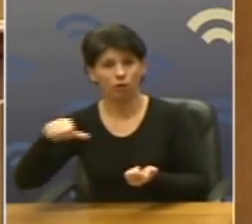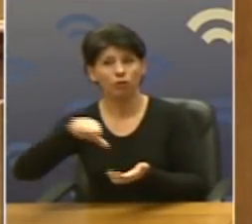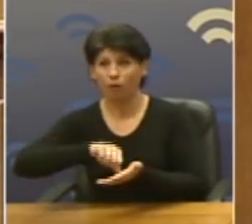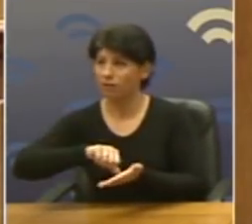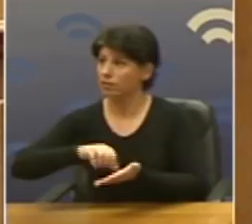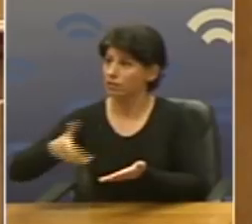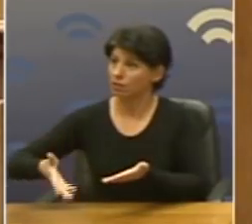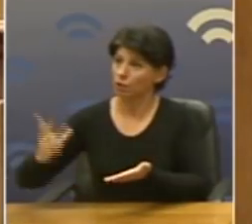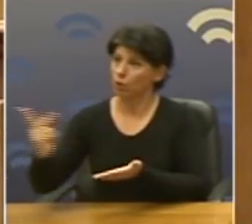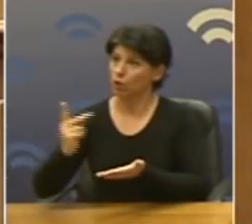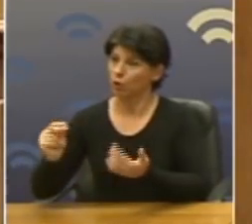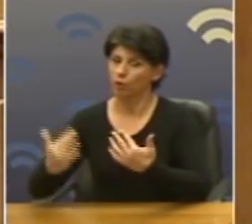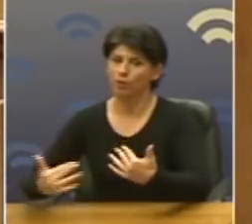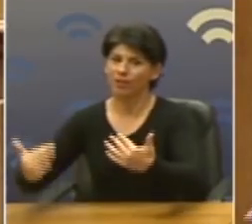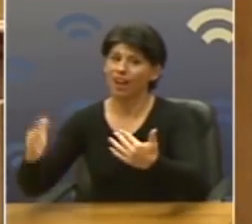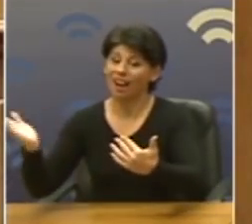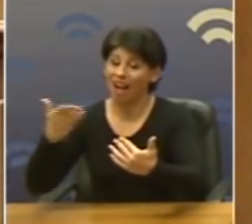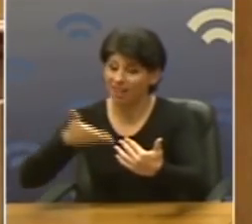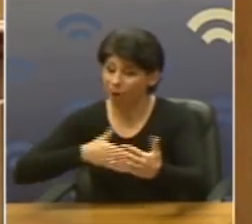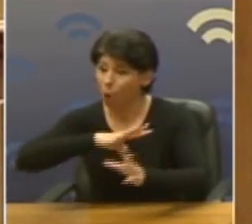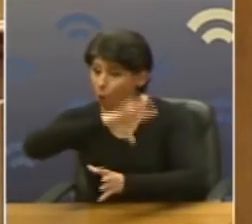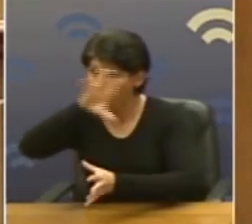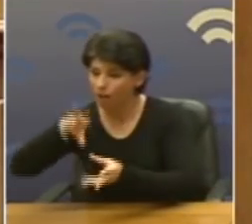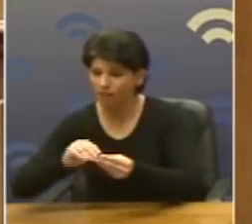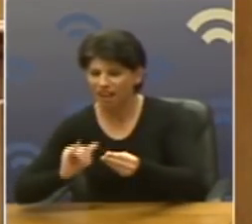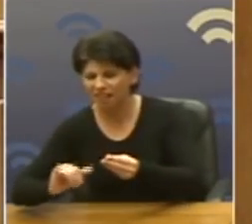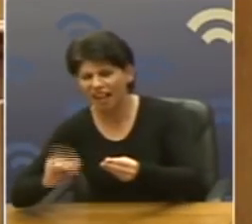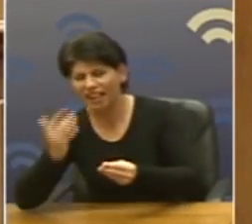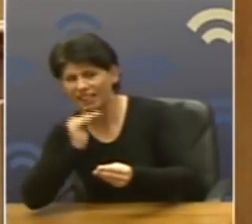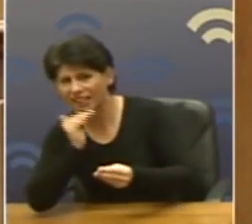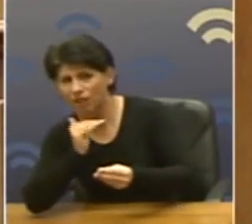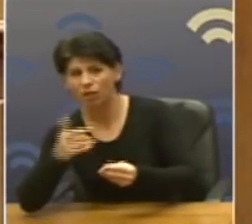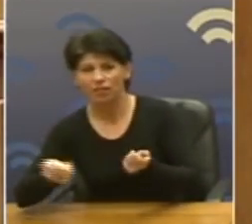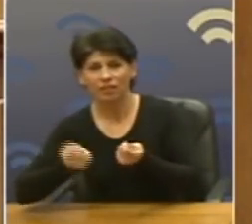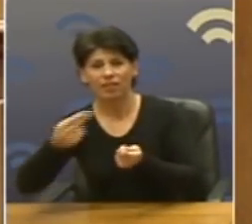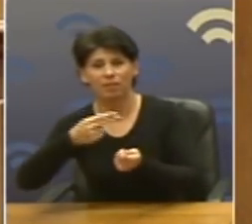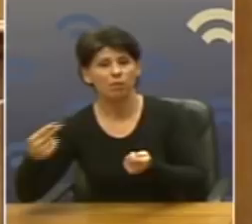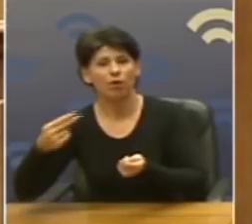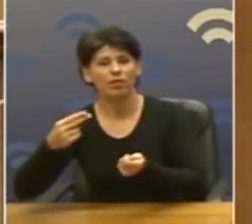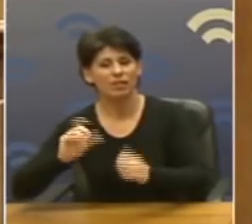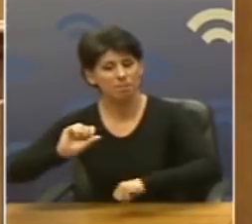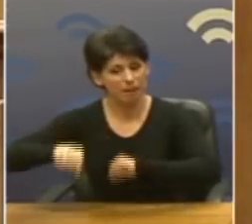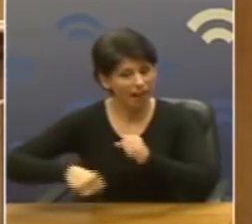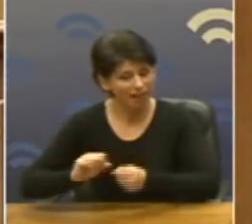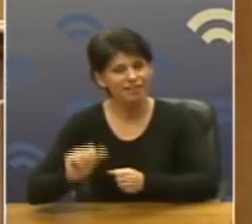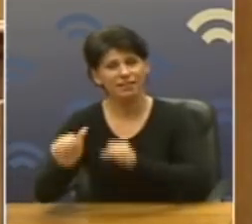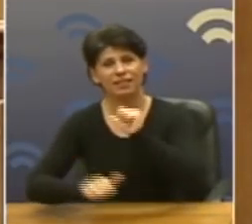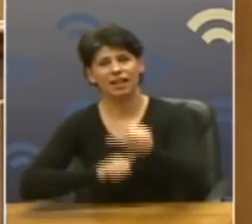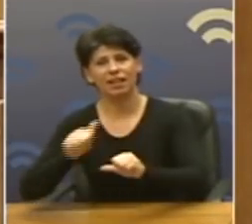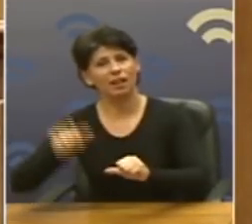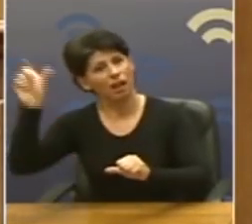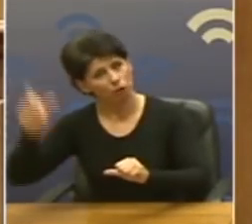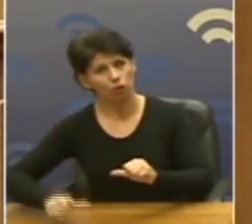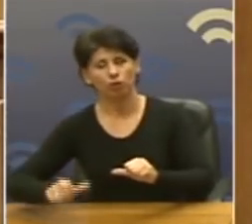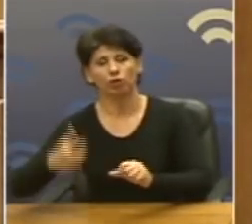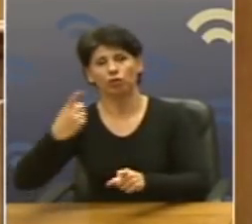κοινοβουλίου, αλλά από το αν αυτές τελικά αργά ή γρήγορα γίνουν υπόθεση πάλης και αλλαγής από τον ίδιο τον